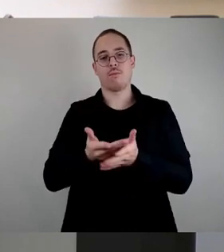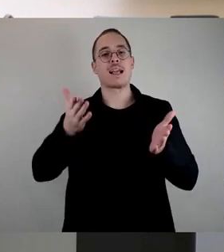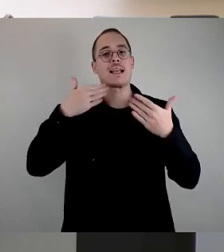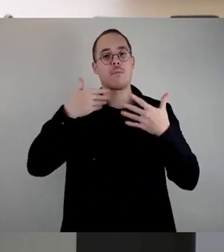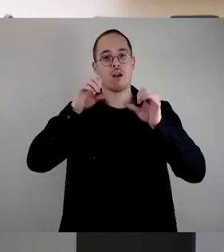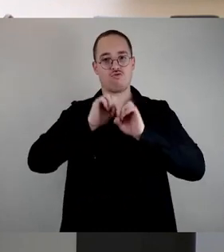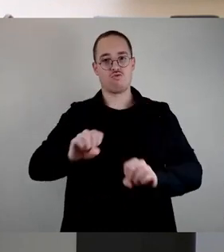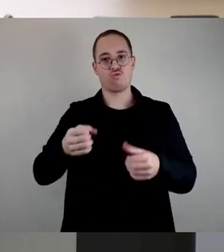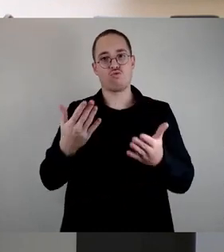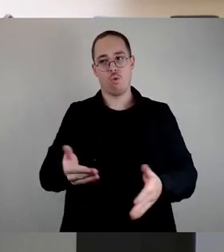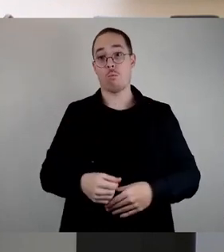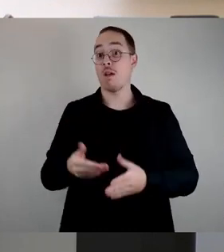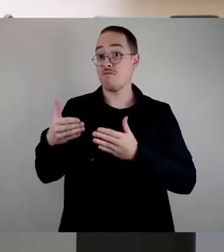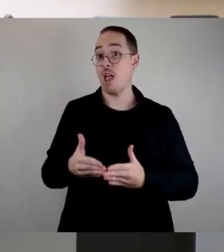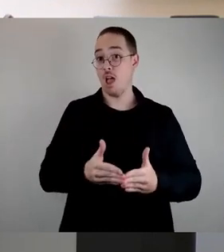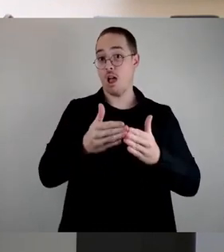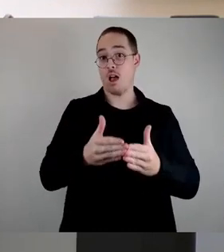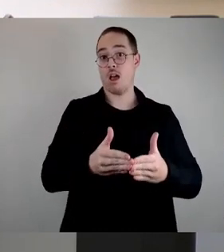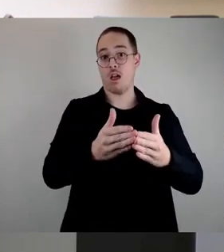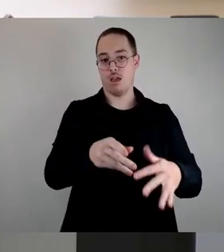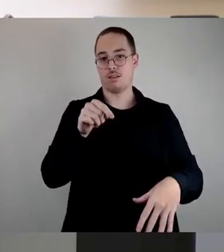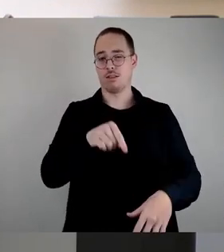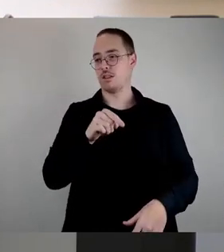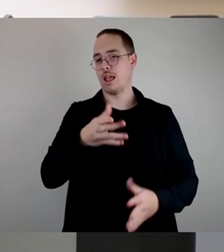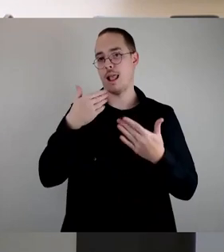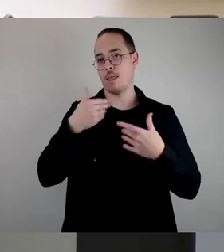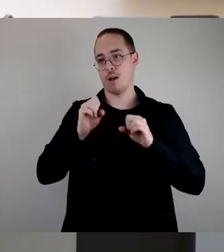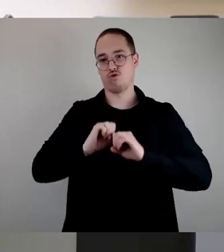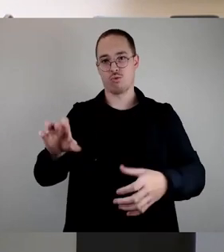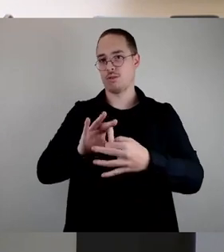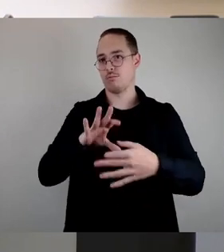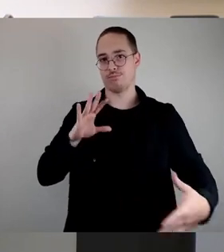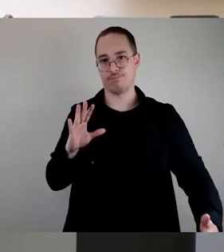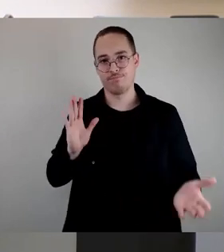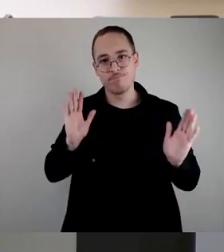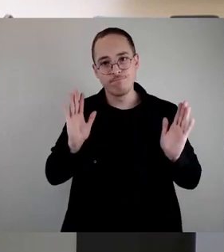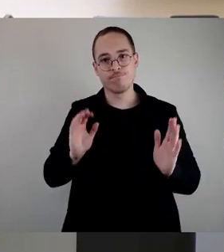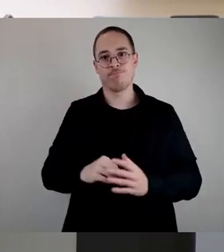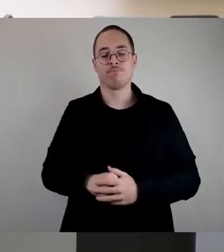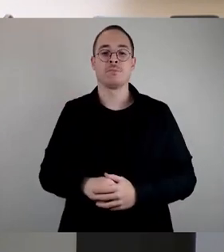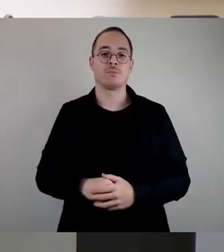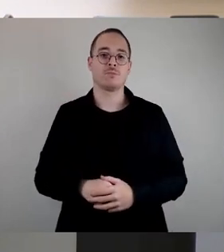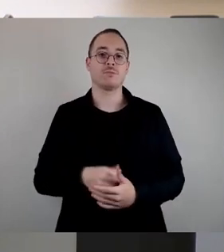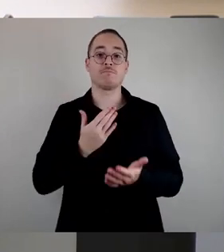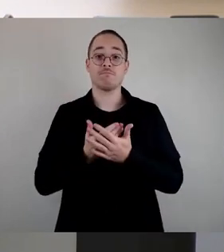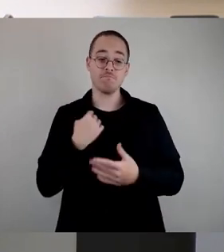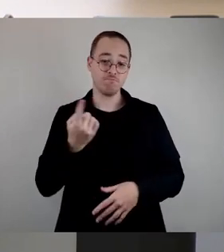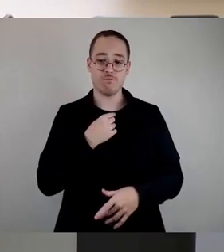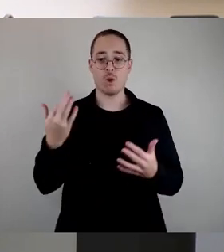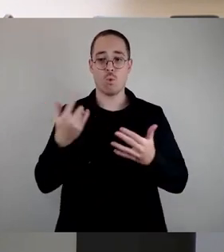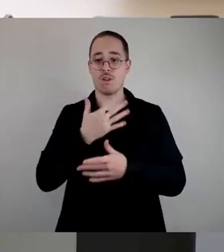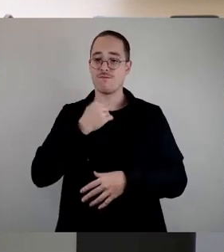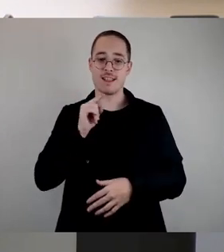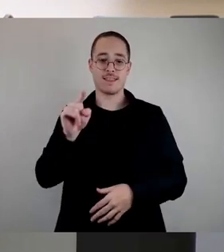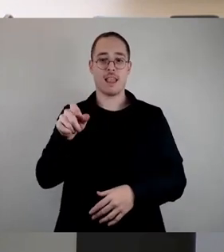erreichen werden. Wir Bündnisgrüne möchten gerne den optimalen Schutz der Elbwiesen haben und wir möchten gleichzeitig